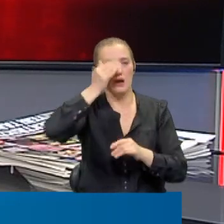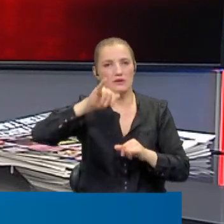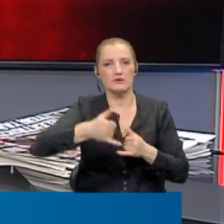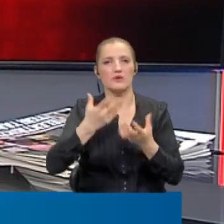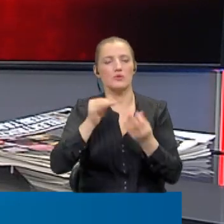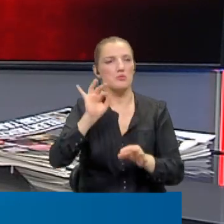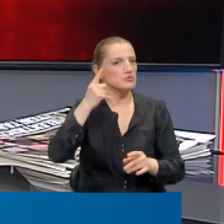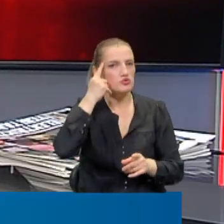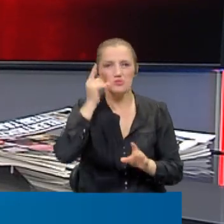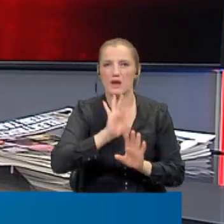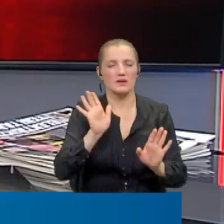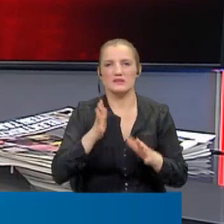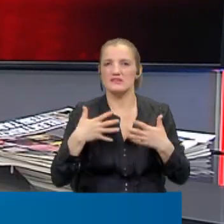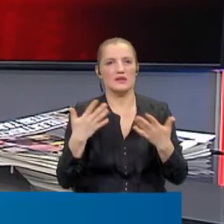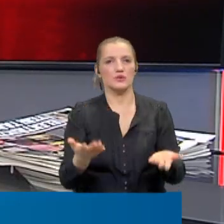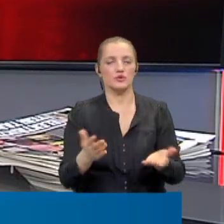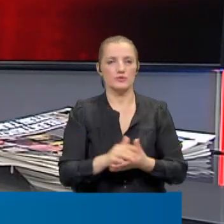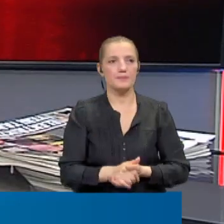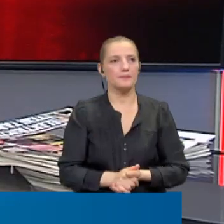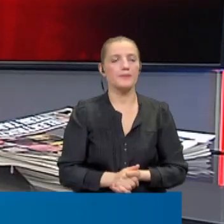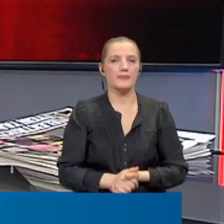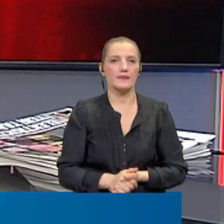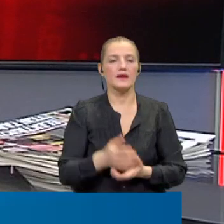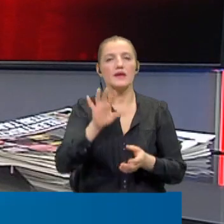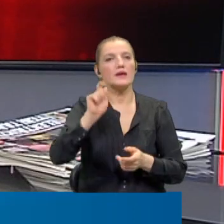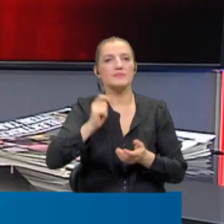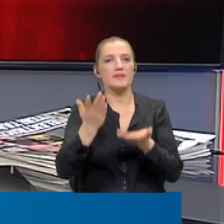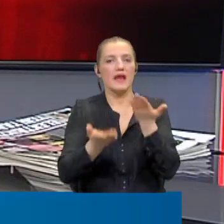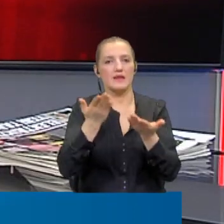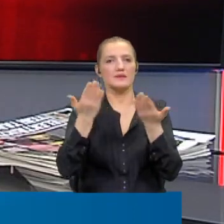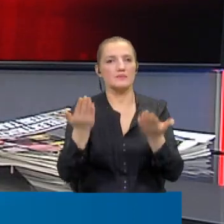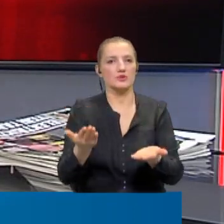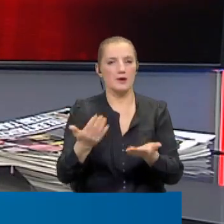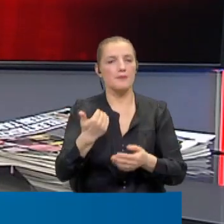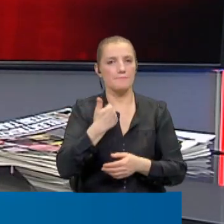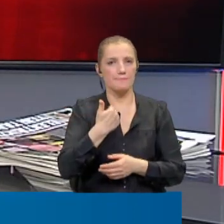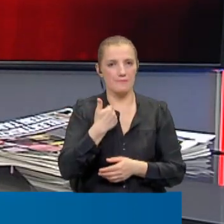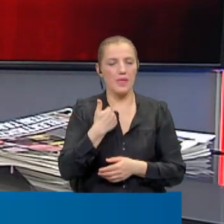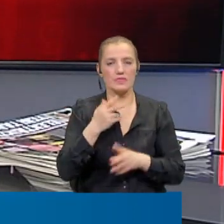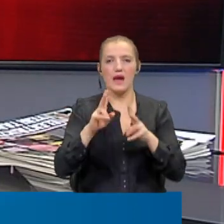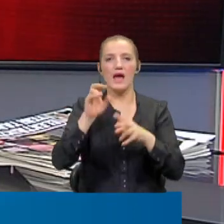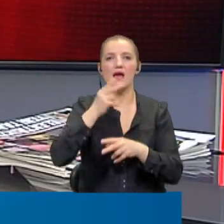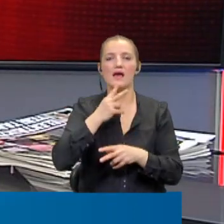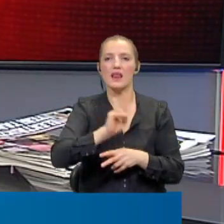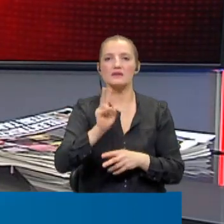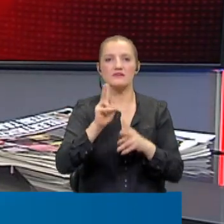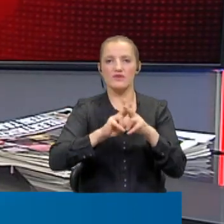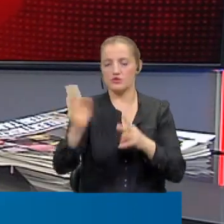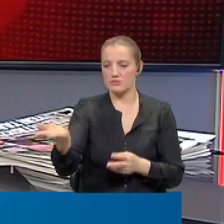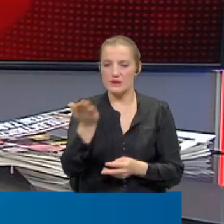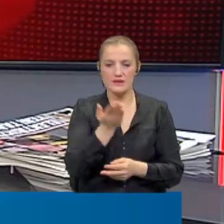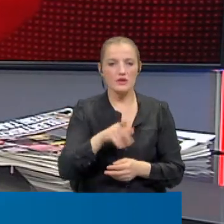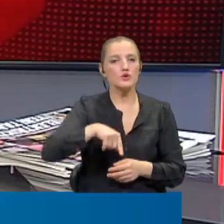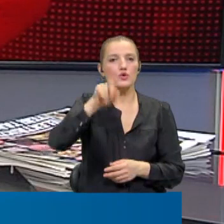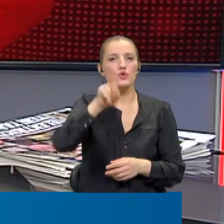bunu düşünmek bile istemeyiz diyor yapmış olduğu değerlendirme bu Ben Yanımda elektrik faturamı getirdim elektrik